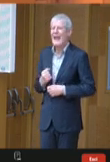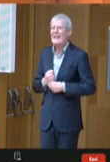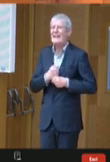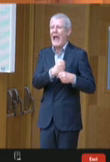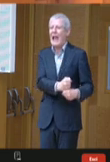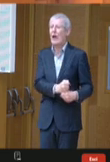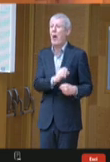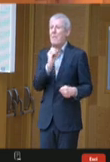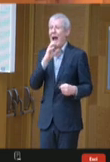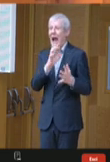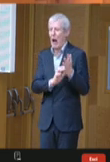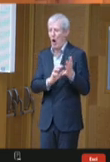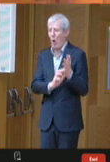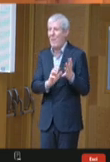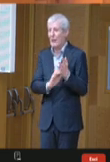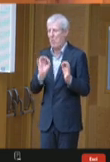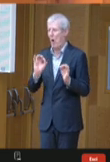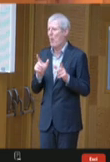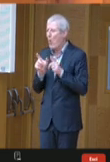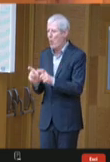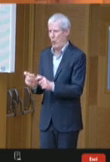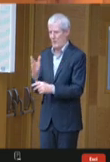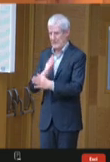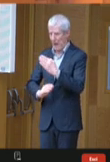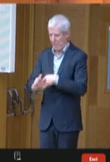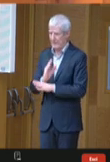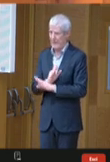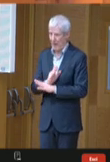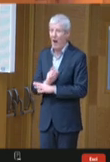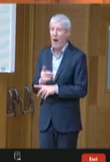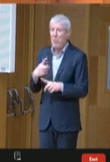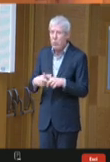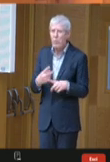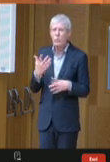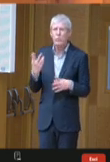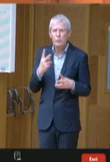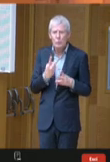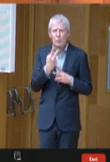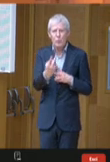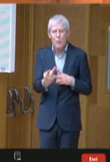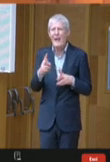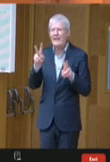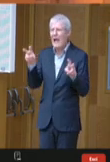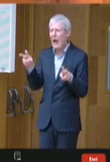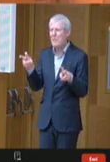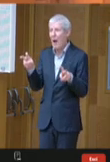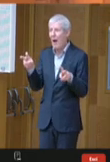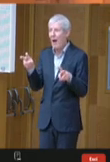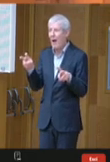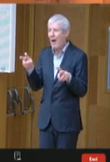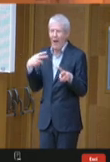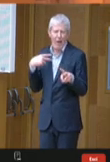argomento delicato come quello della disabilità, e anche su altri due tematiche